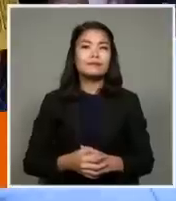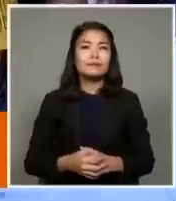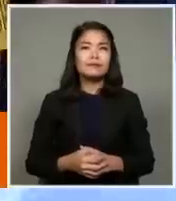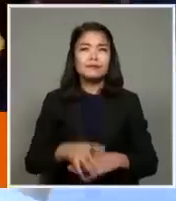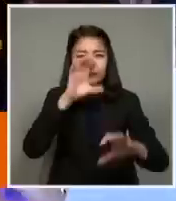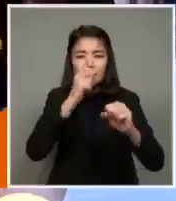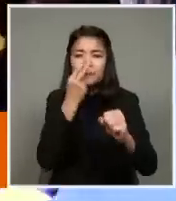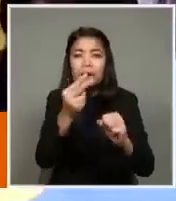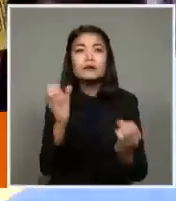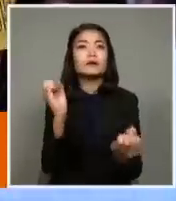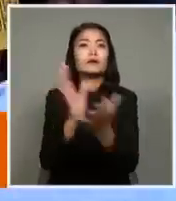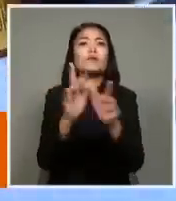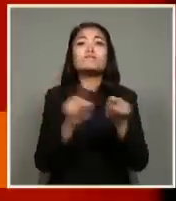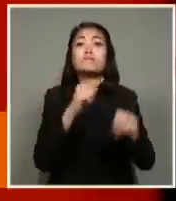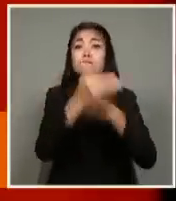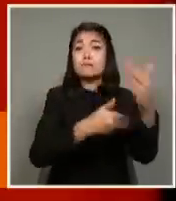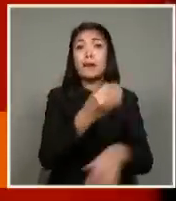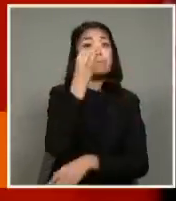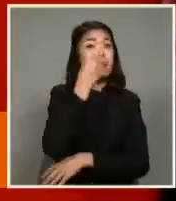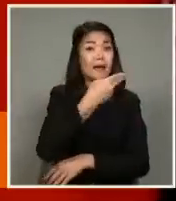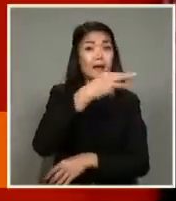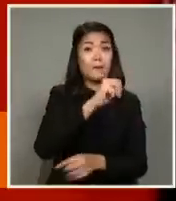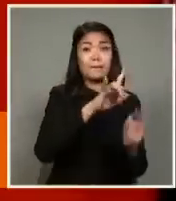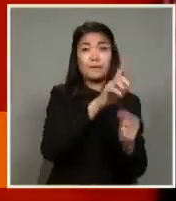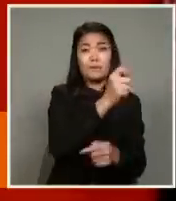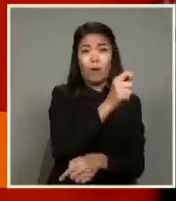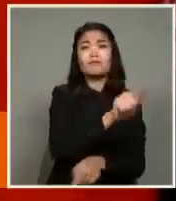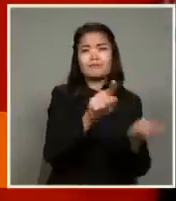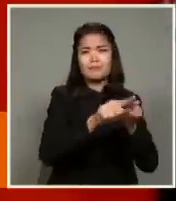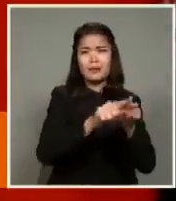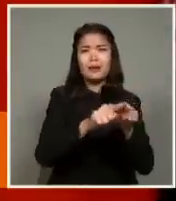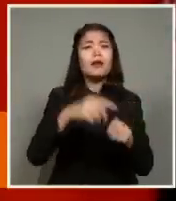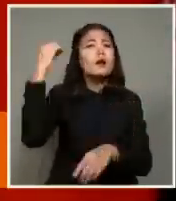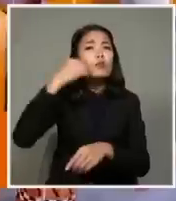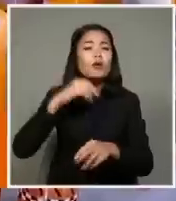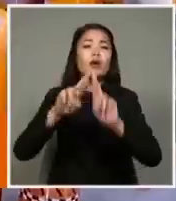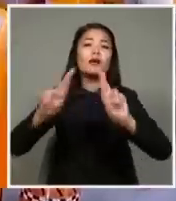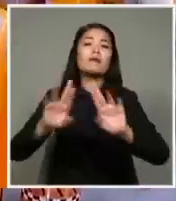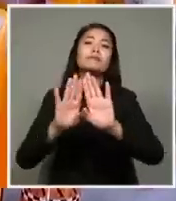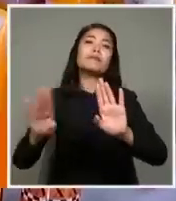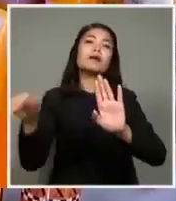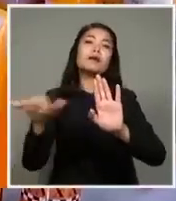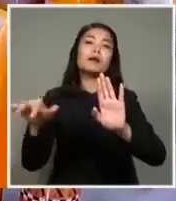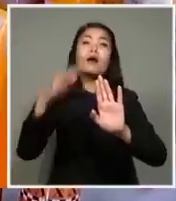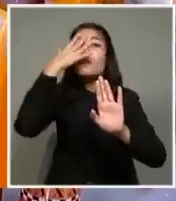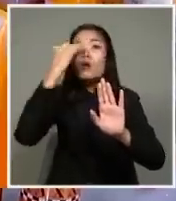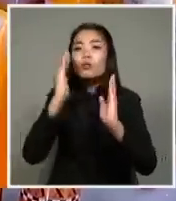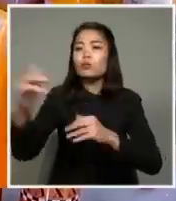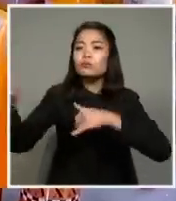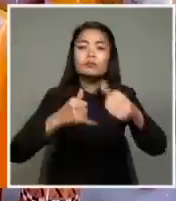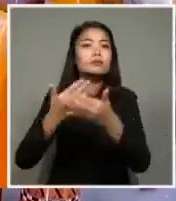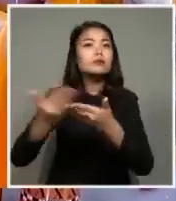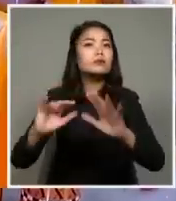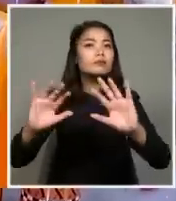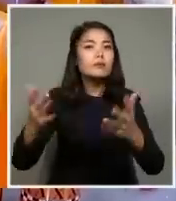ลกระทบเช่นเดียวกับผู้ค้าในตลาดบ้านหม้อนะคะว่าทุกวันนะคะแทบจะออกมาเปิดร้านทิ้งไว้เฉยๆเพราะไม่มีผู้ซื้อหรือหาก